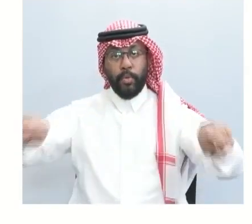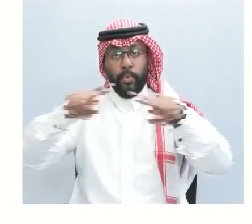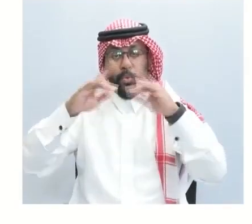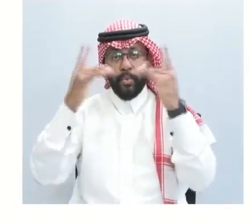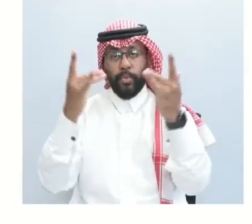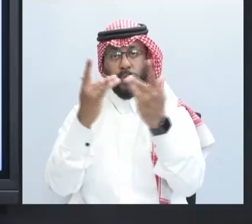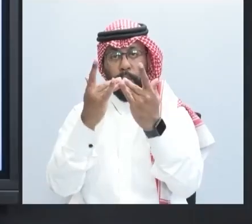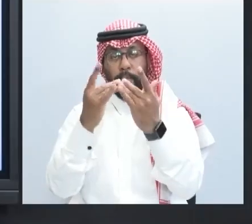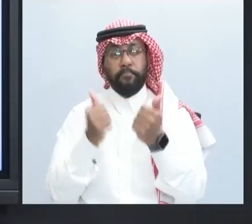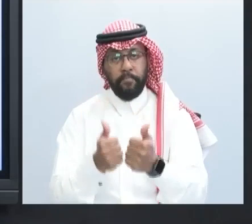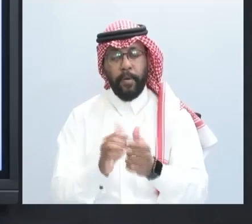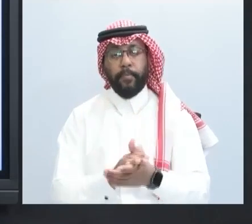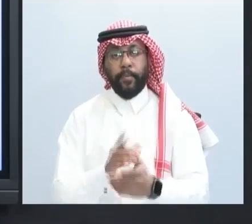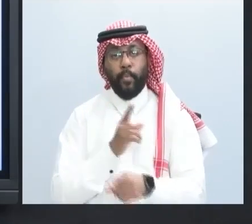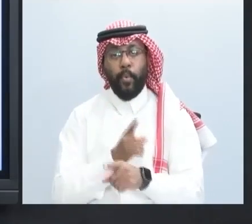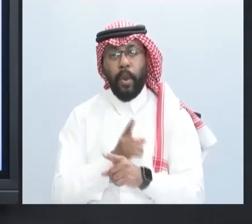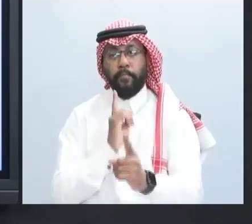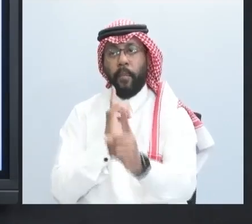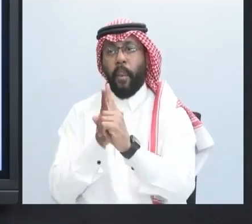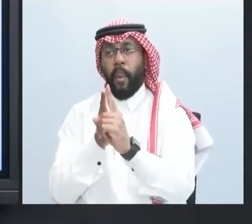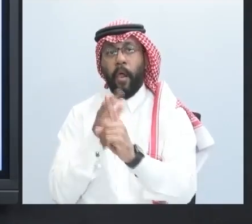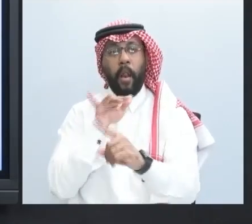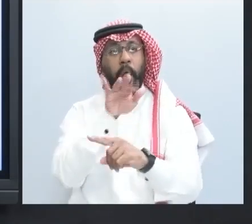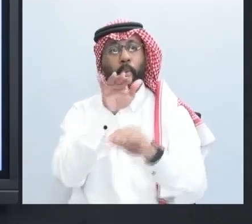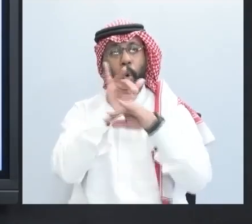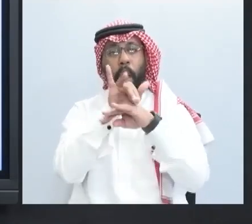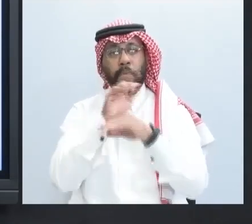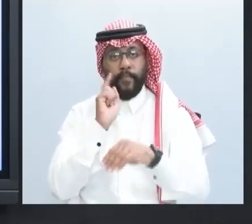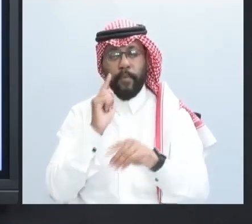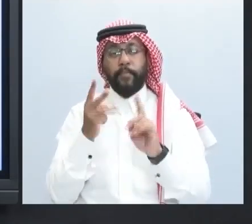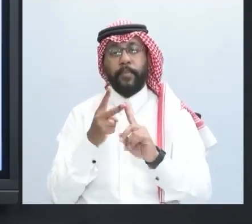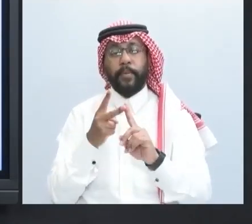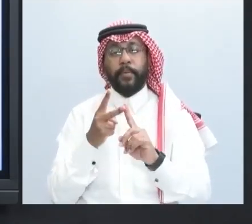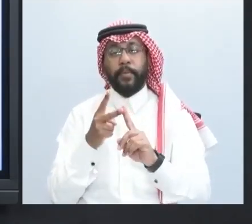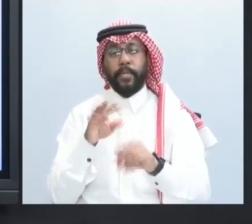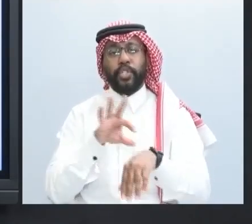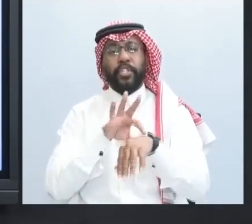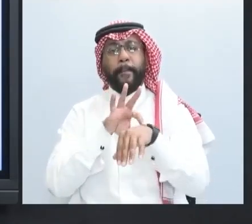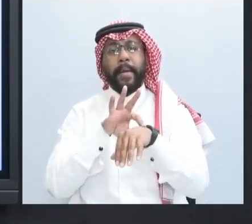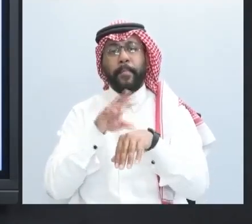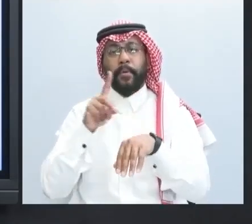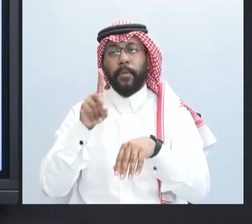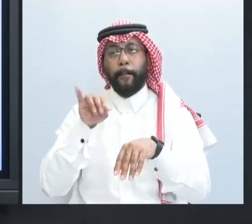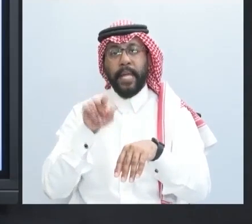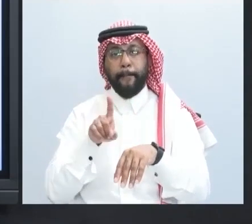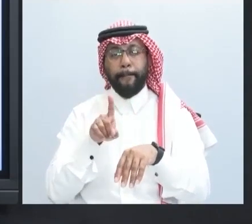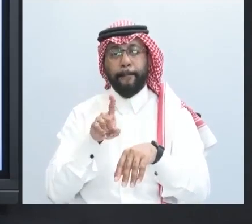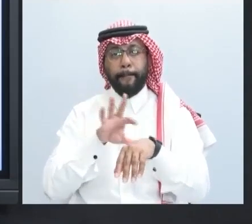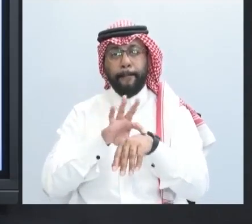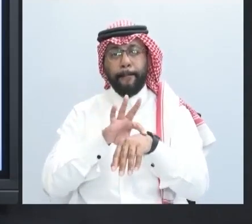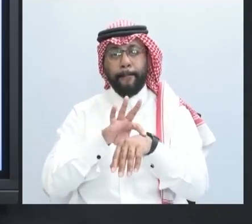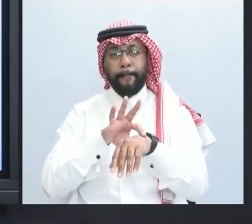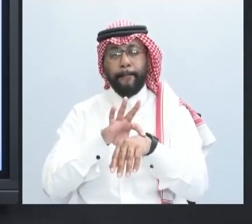الطلبه في حديث الجمهور معلم امام الطلبه هنا من المواقف المنتميه طبيب يصف لمريض حالته المرضيه وكيفيه